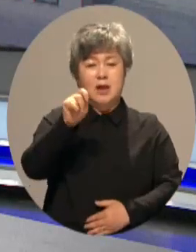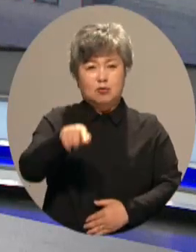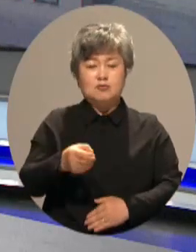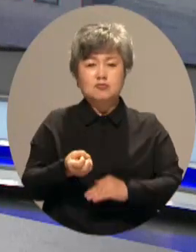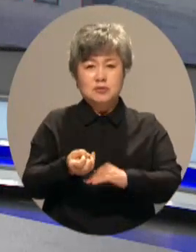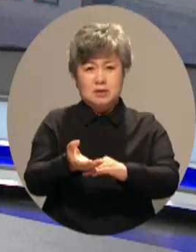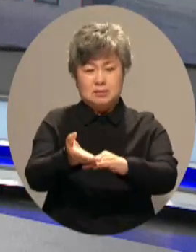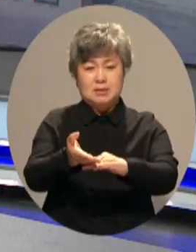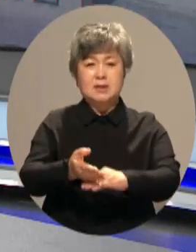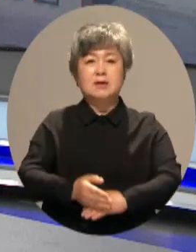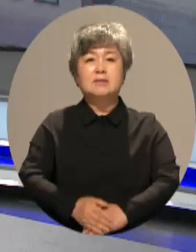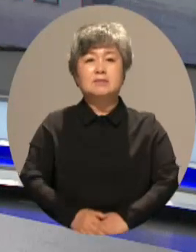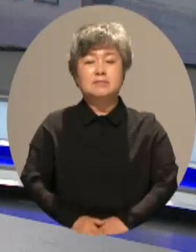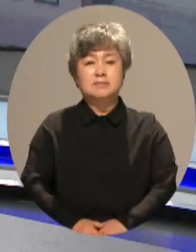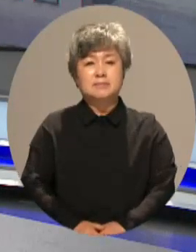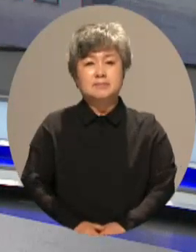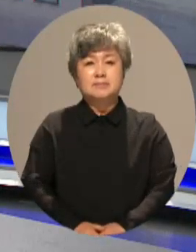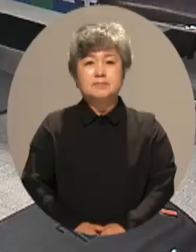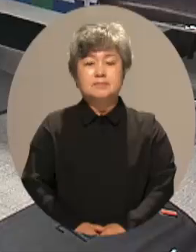전합니다